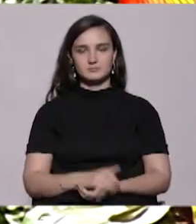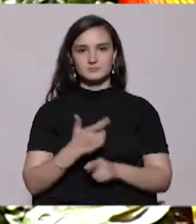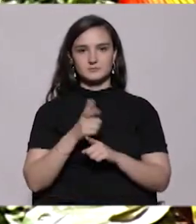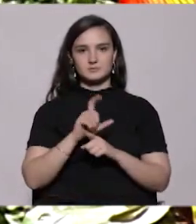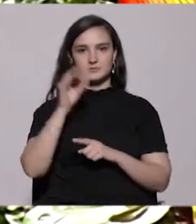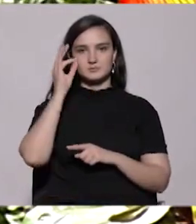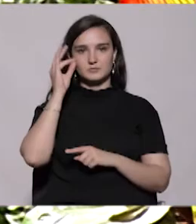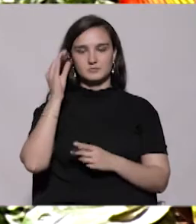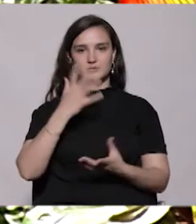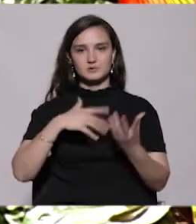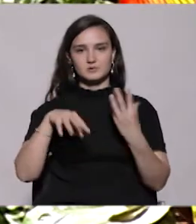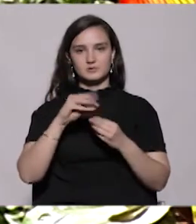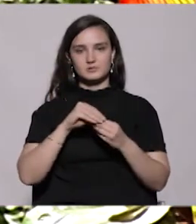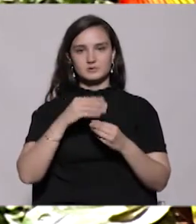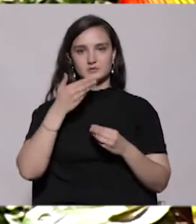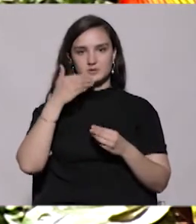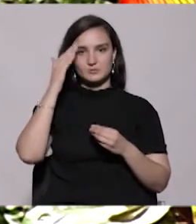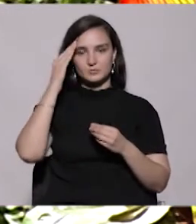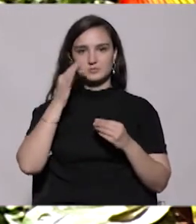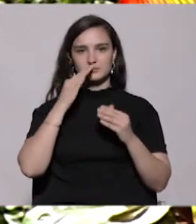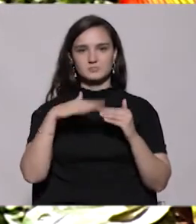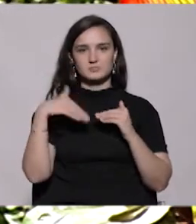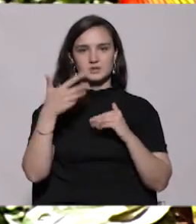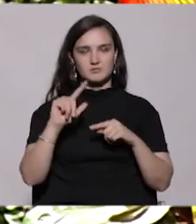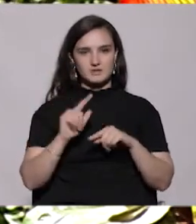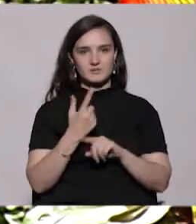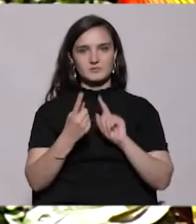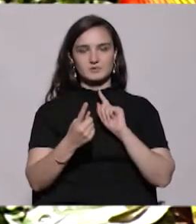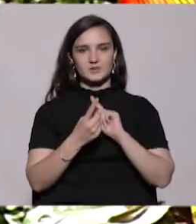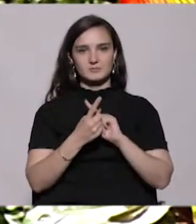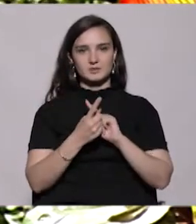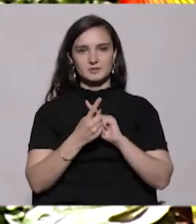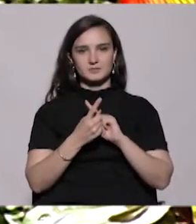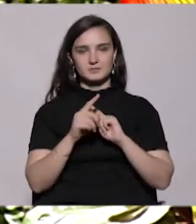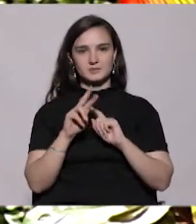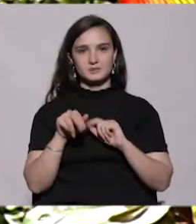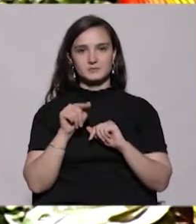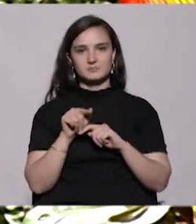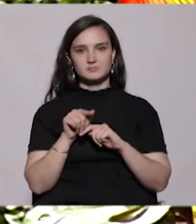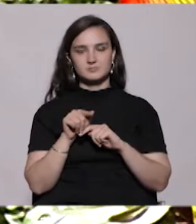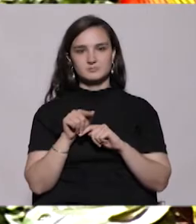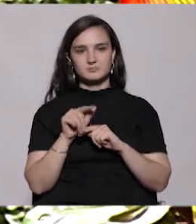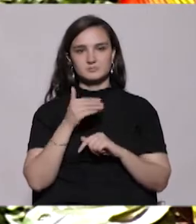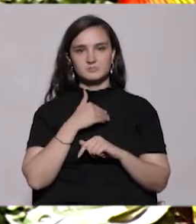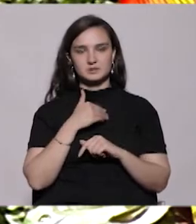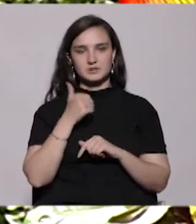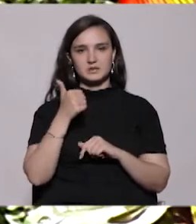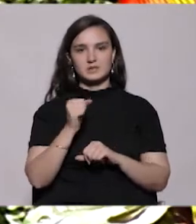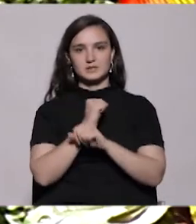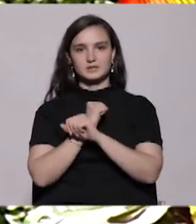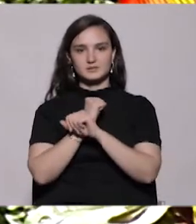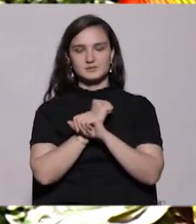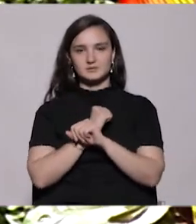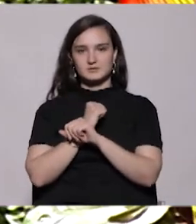ძალიან მომენატრეთ ზაფხულის მერე, ჩვენ კვლავ ხვდებით ერთმანეთს და იმედია კარგად